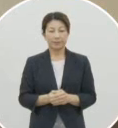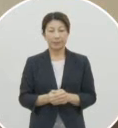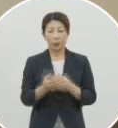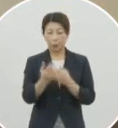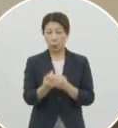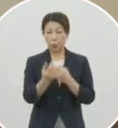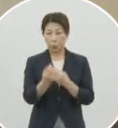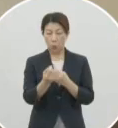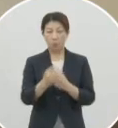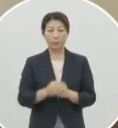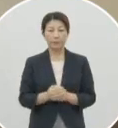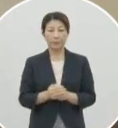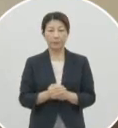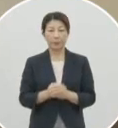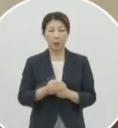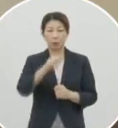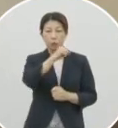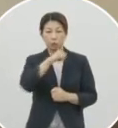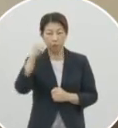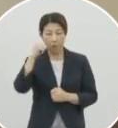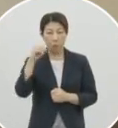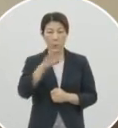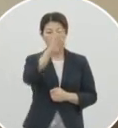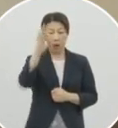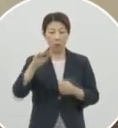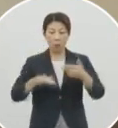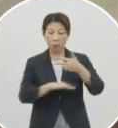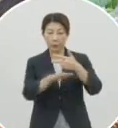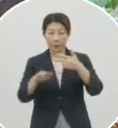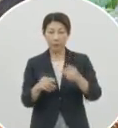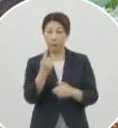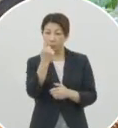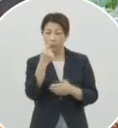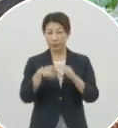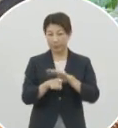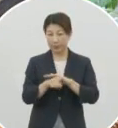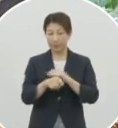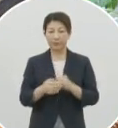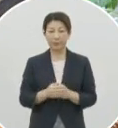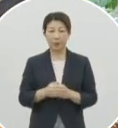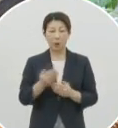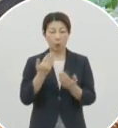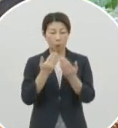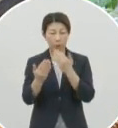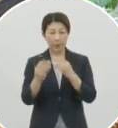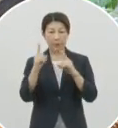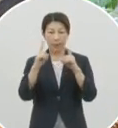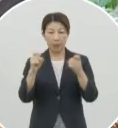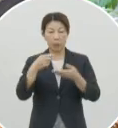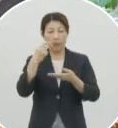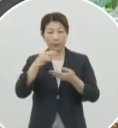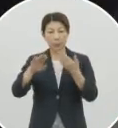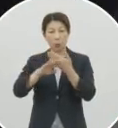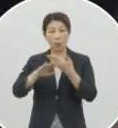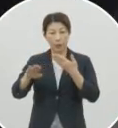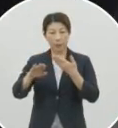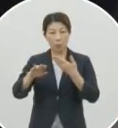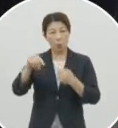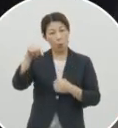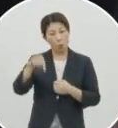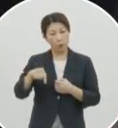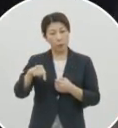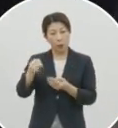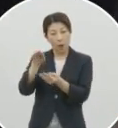そうそう、グルメも観光資源の一つってこと。こってりした名古屋飯の他にも、愛知に